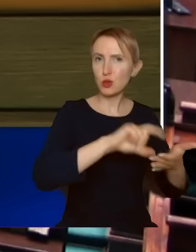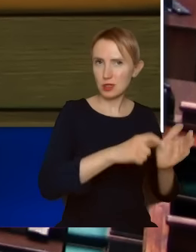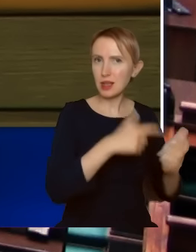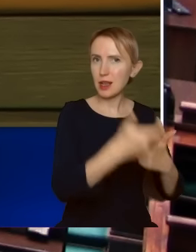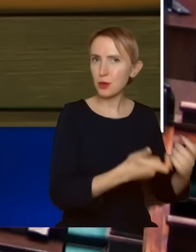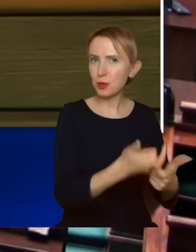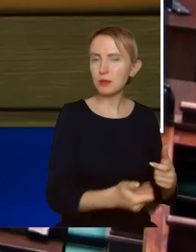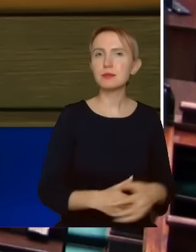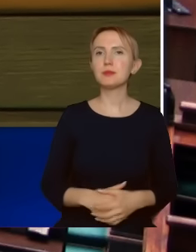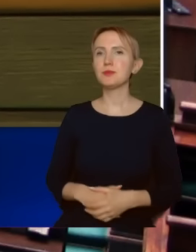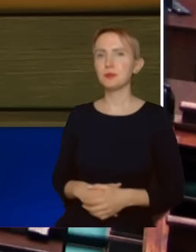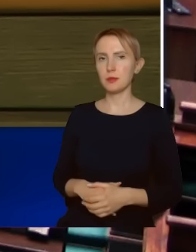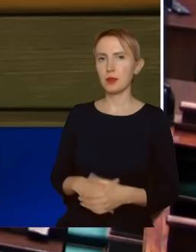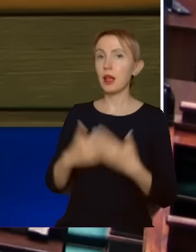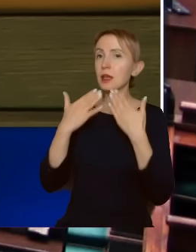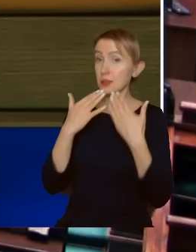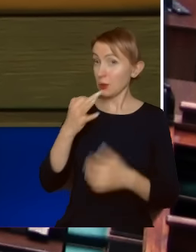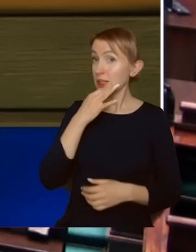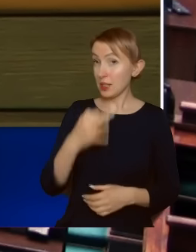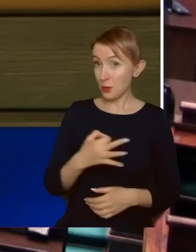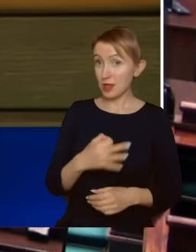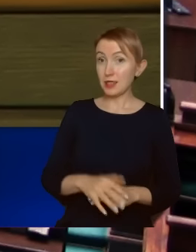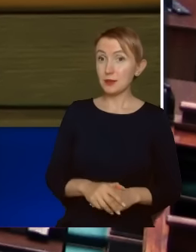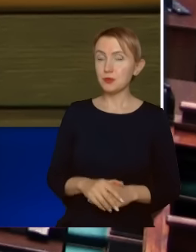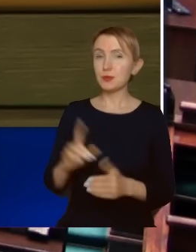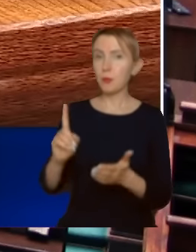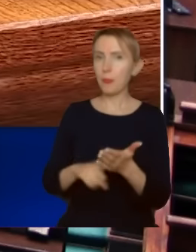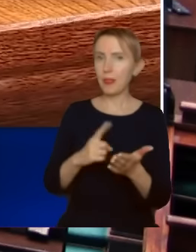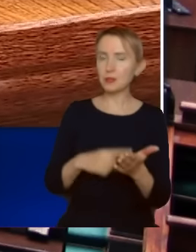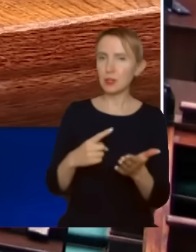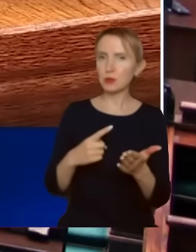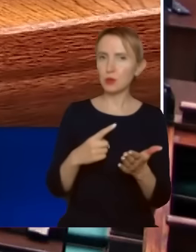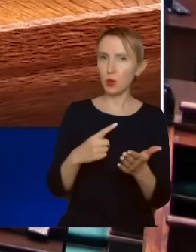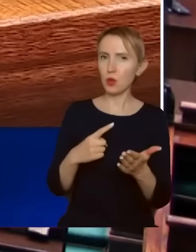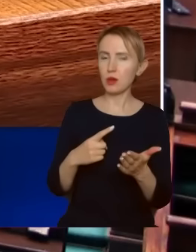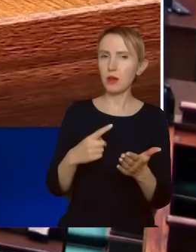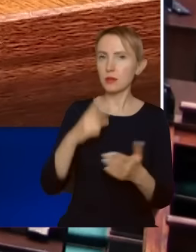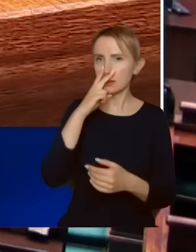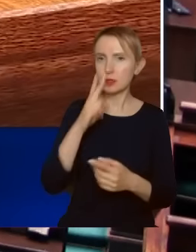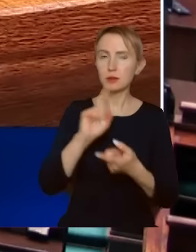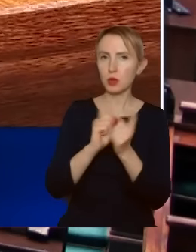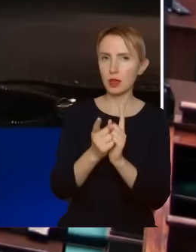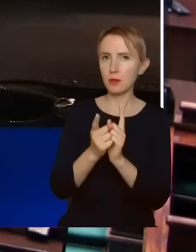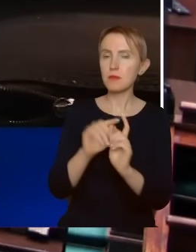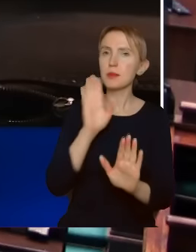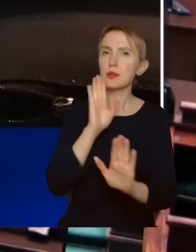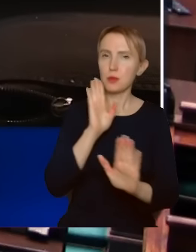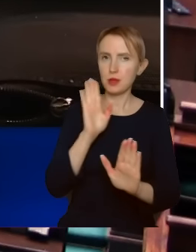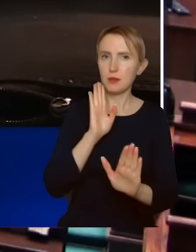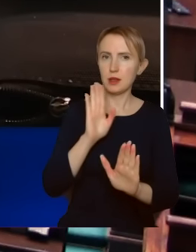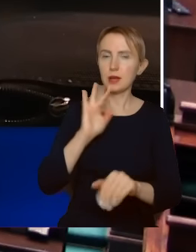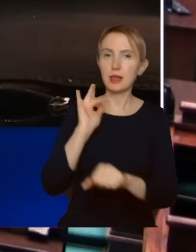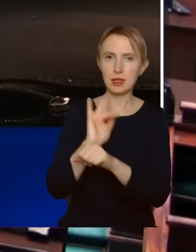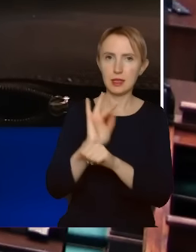rozpraw Dziękuję bardzo za to pytanie bo często spotykam się z tego typu zarzutami